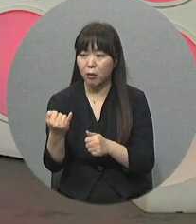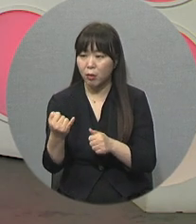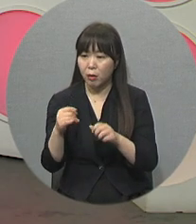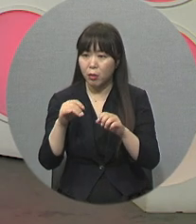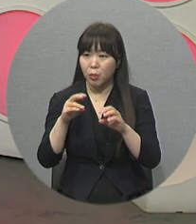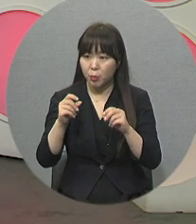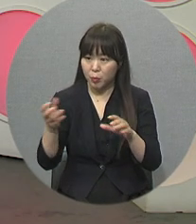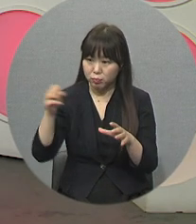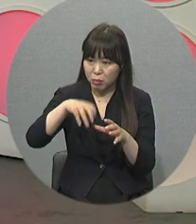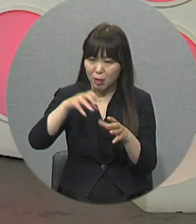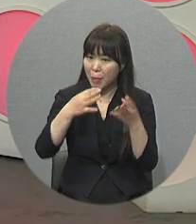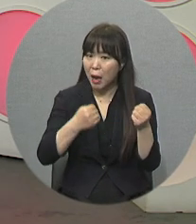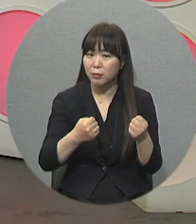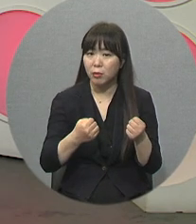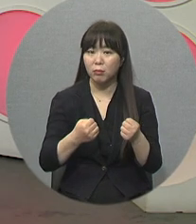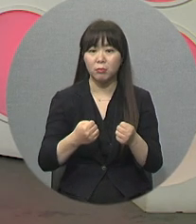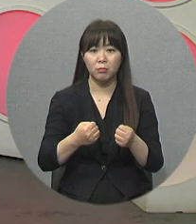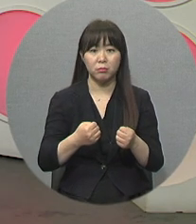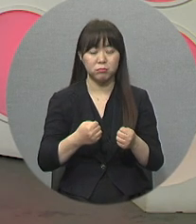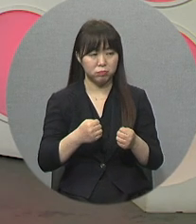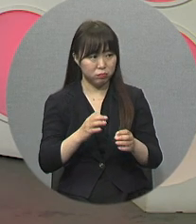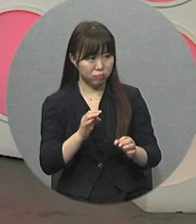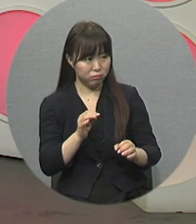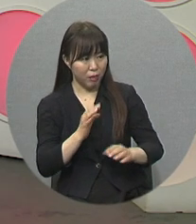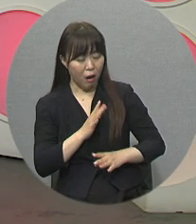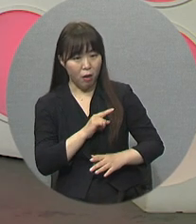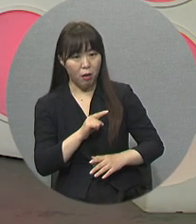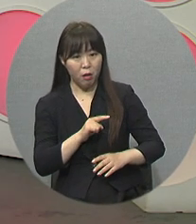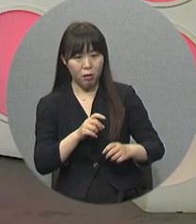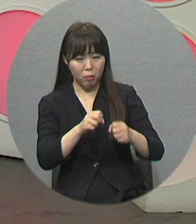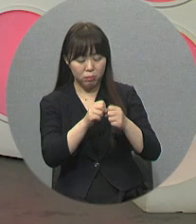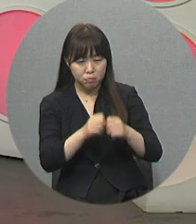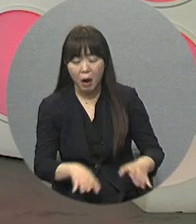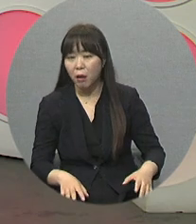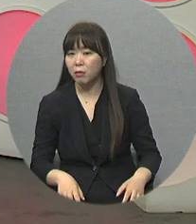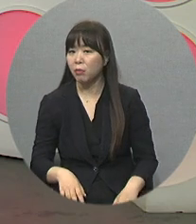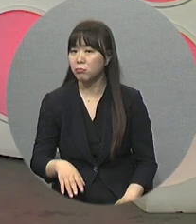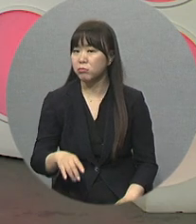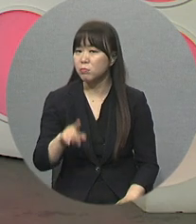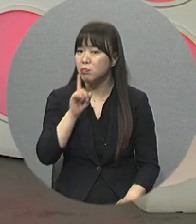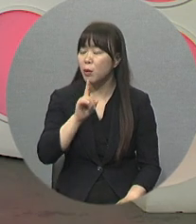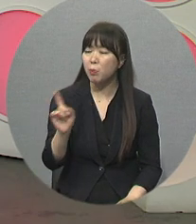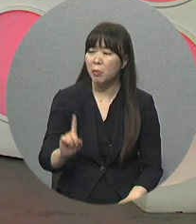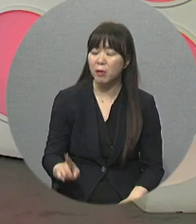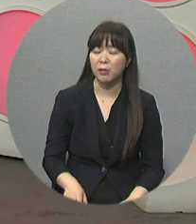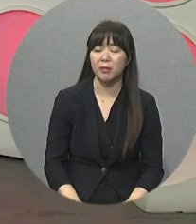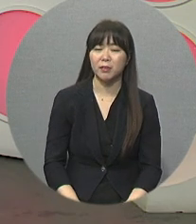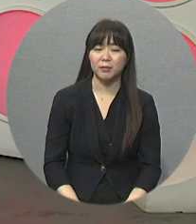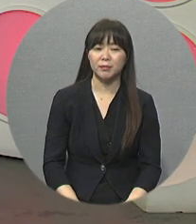넣었어? 엄마는 깜짝 놀라 깨 보따리를 떨어뜨렸습니다. 아니 그게 무슨 말이니?